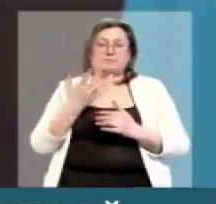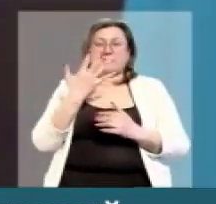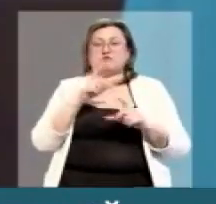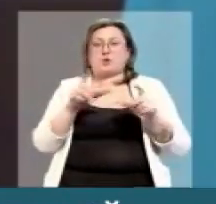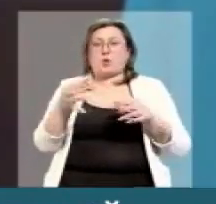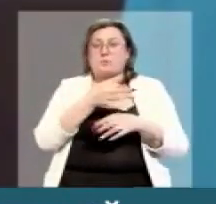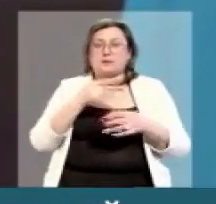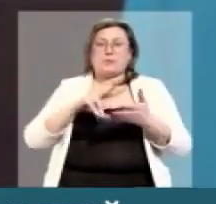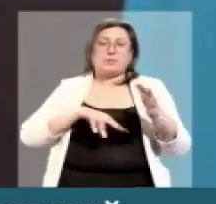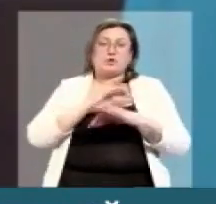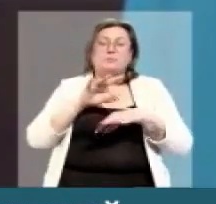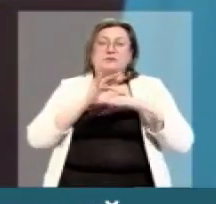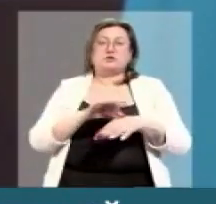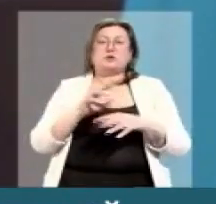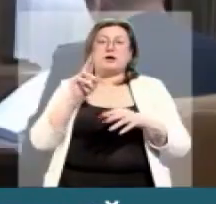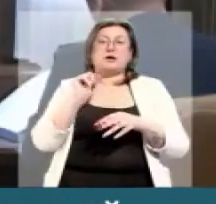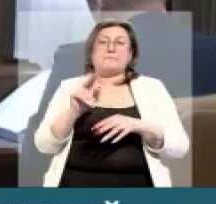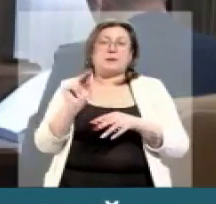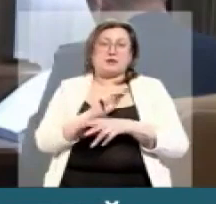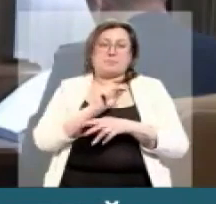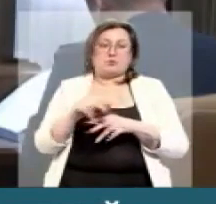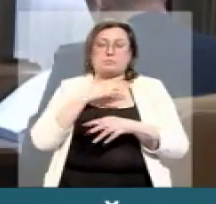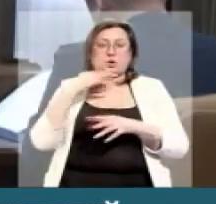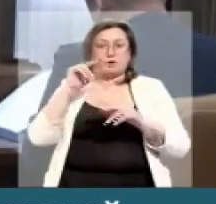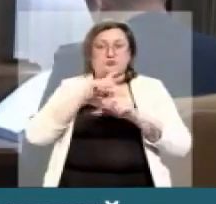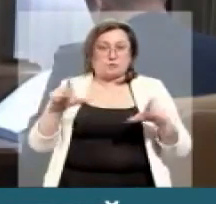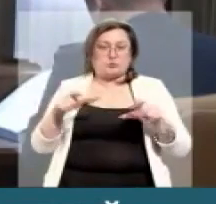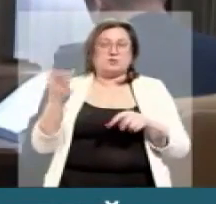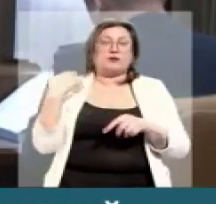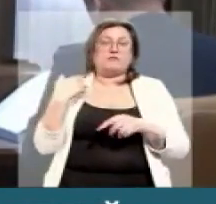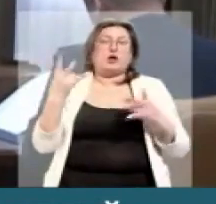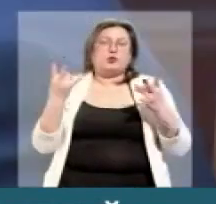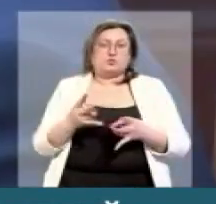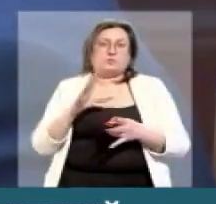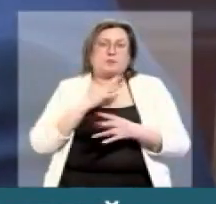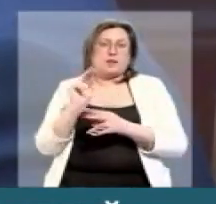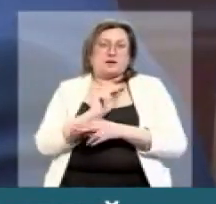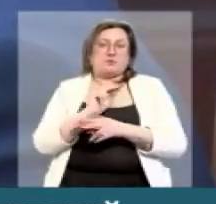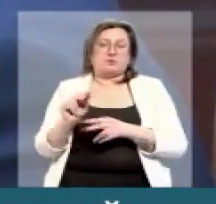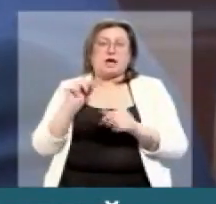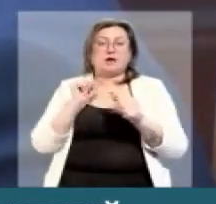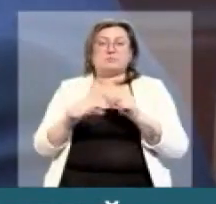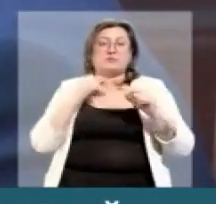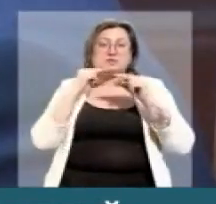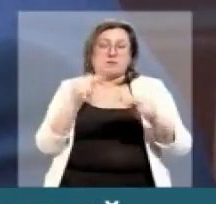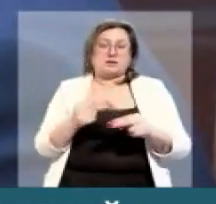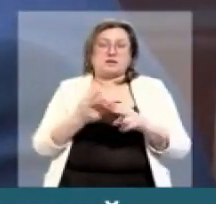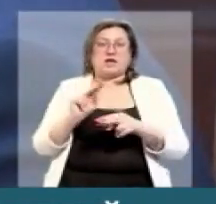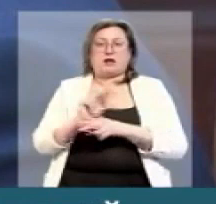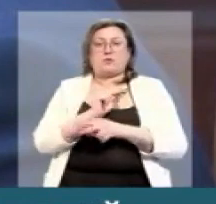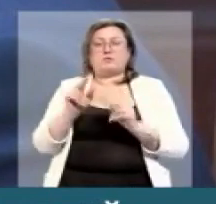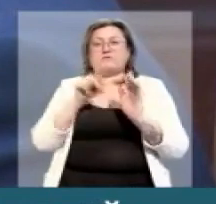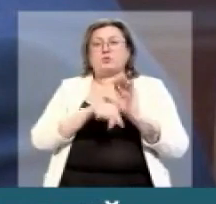школах области в рамках проекта проведен капитальный ремонт. Многие учебные заведения давно нуждались в реконструкции. Особое внимание уделяется